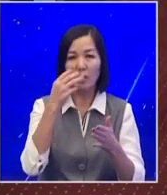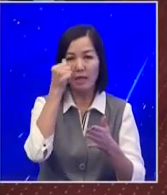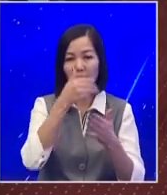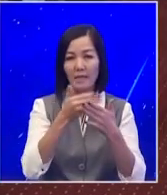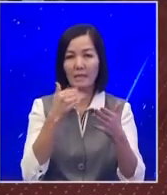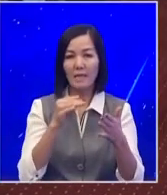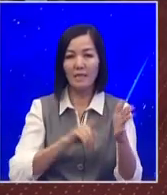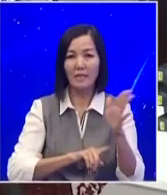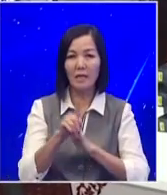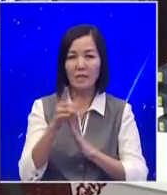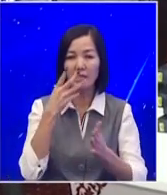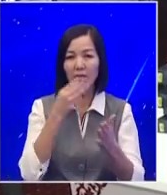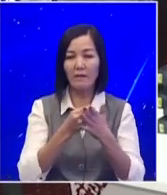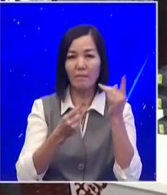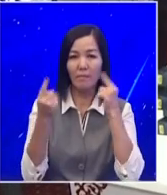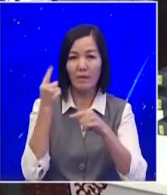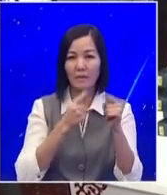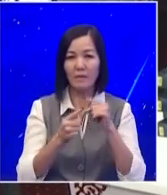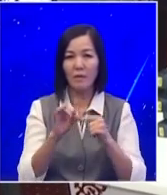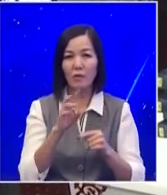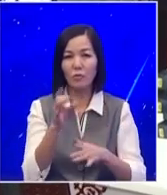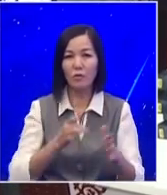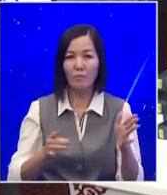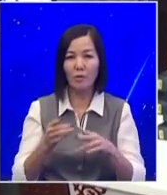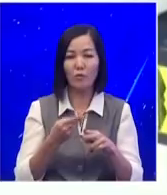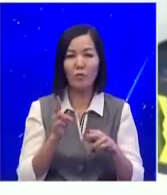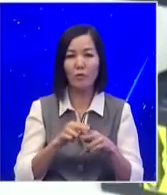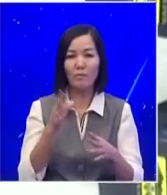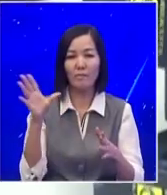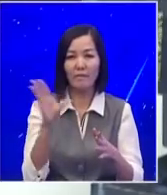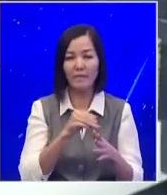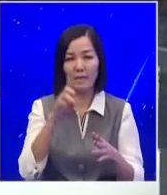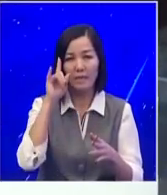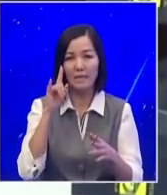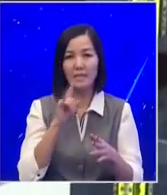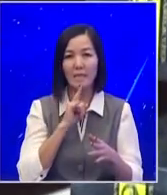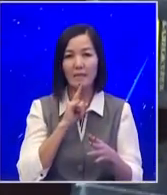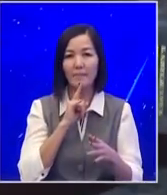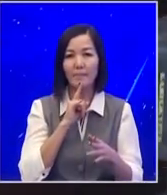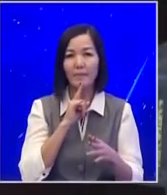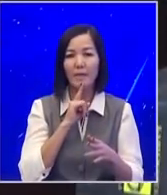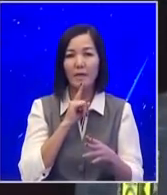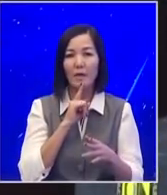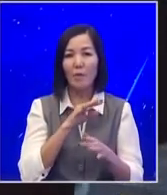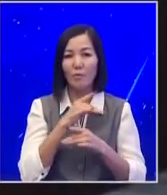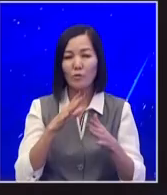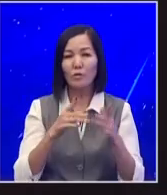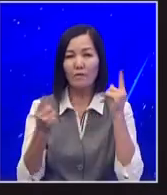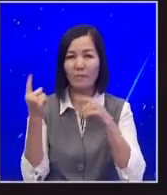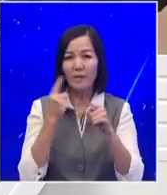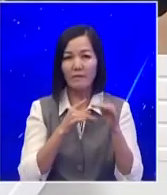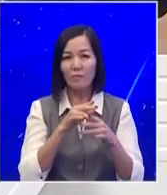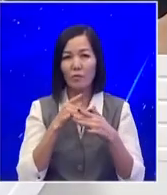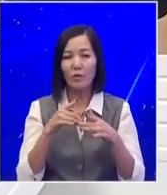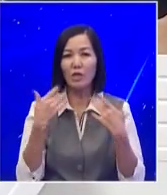назад. Он известен своими произведениями не только в Аксусском районе, но и во всей стране. Из-под его пера вышло множество